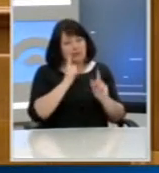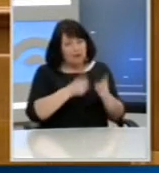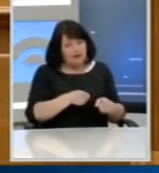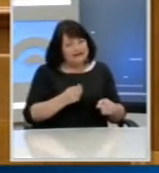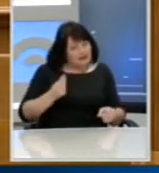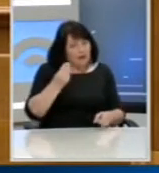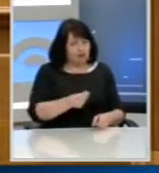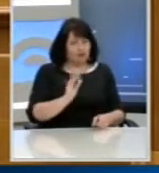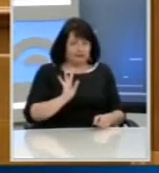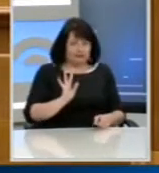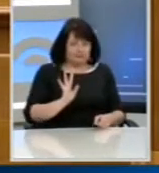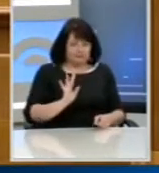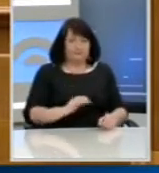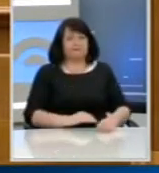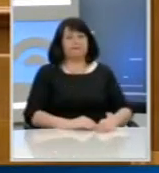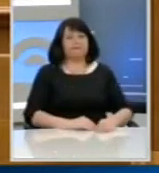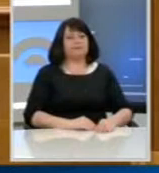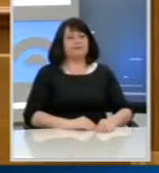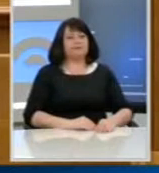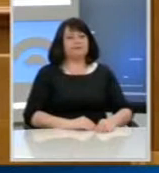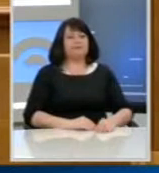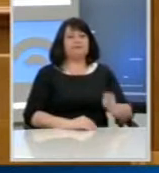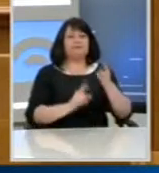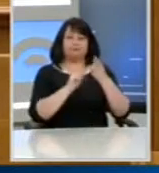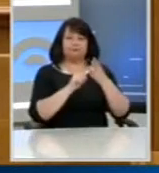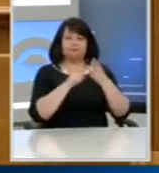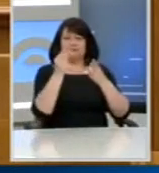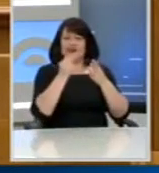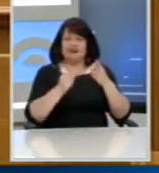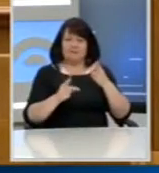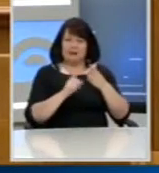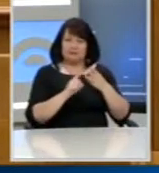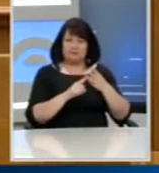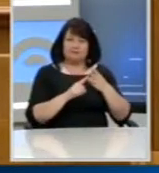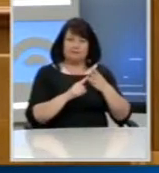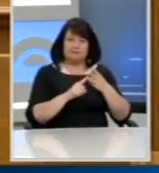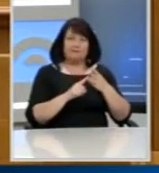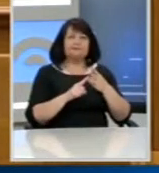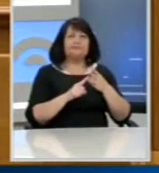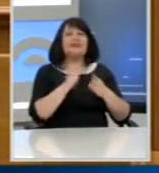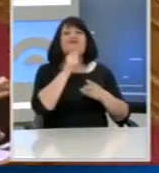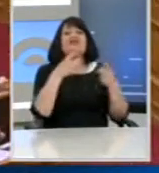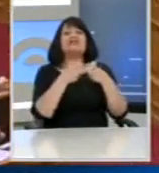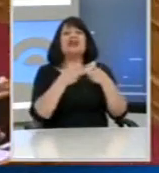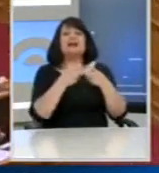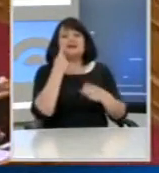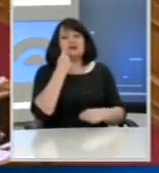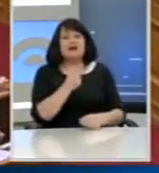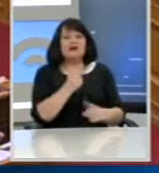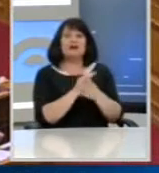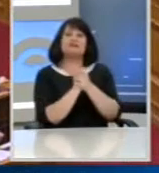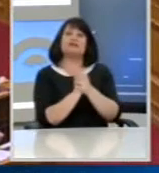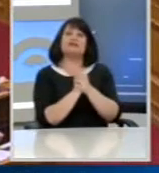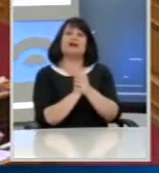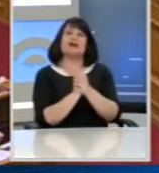Το τρίτο θέμα είναι ότι πράγματι βρισκόμενος στις Βρυξέλλες είδα ένα συγχαρητήριο